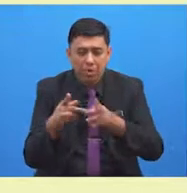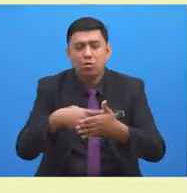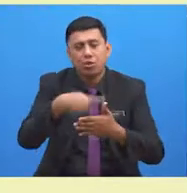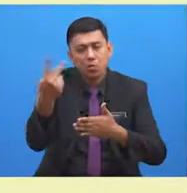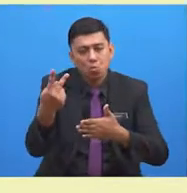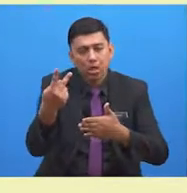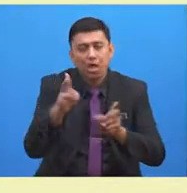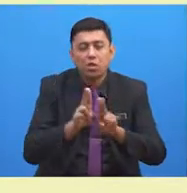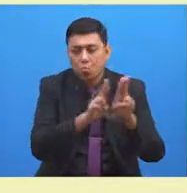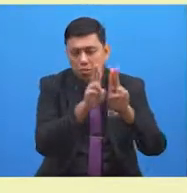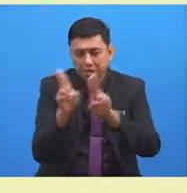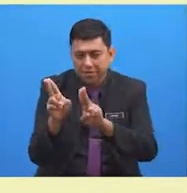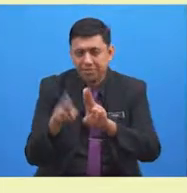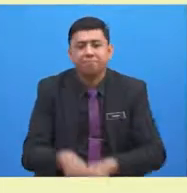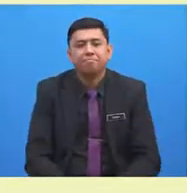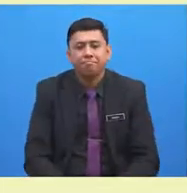mengeluarkan udara.